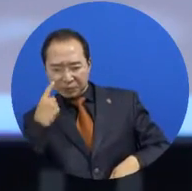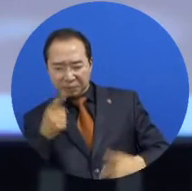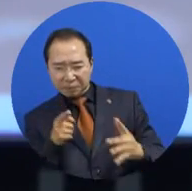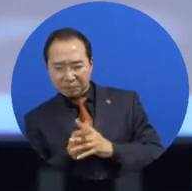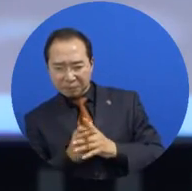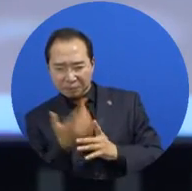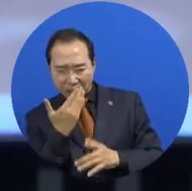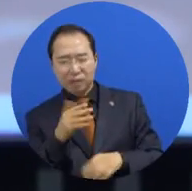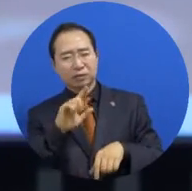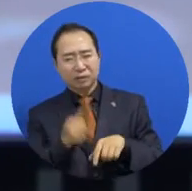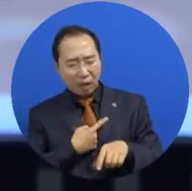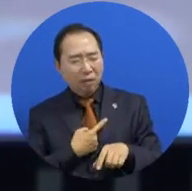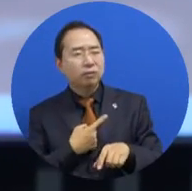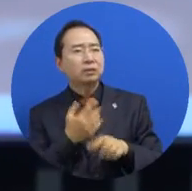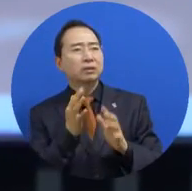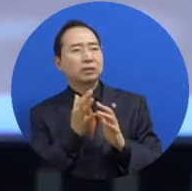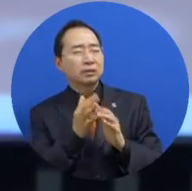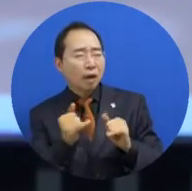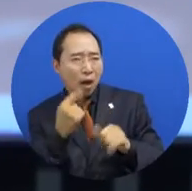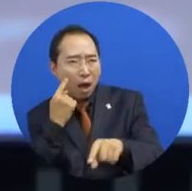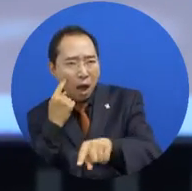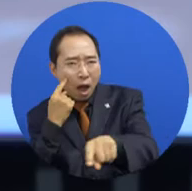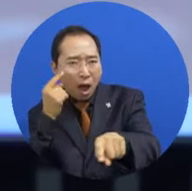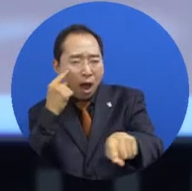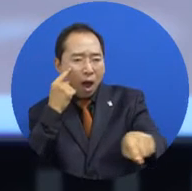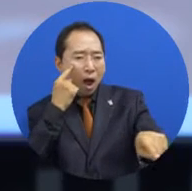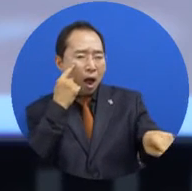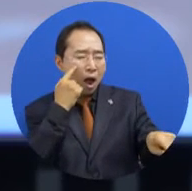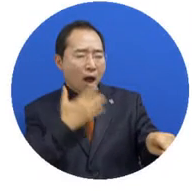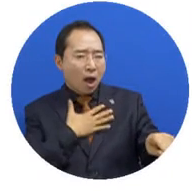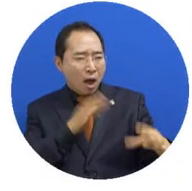있는 거. 그럴 때 교감이라는 게 되는 거예요.